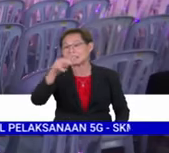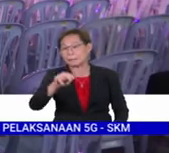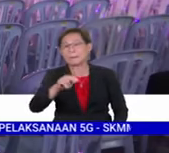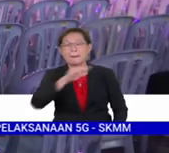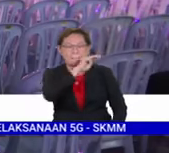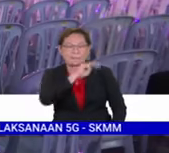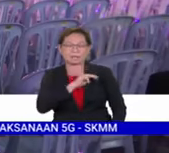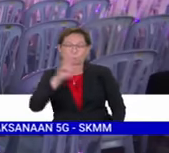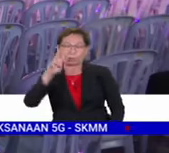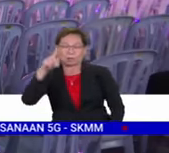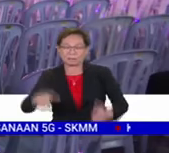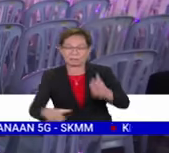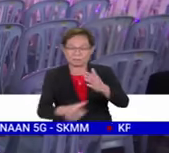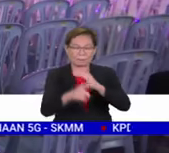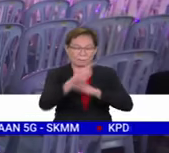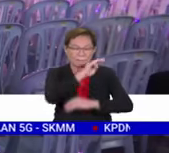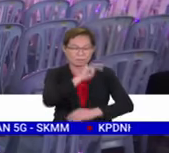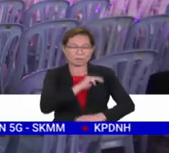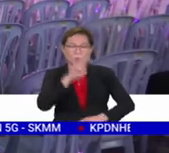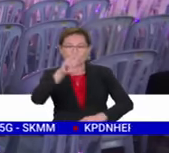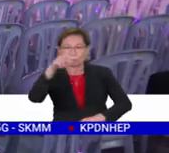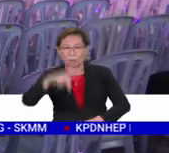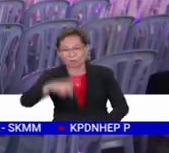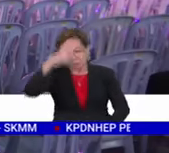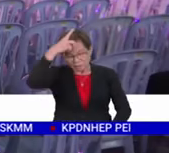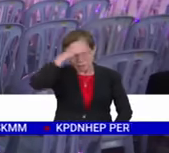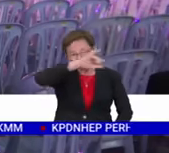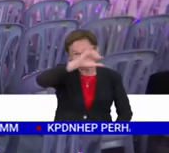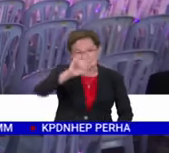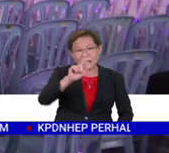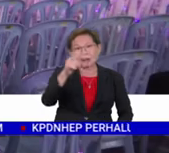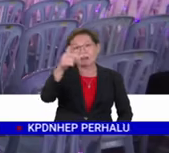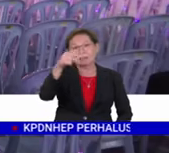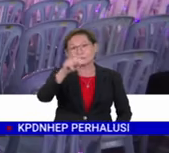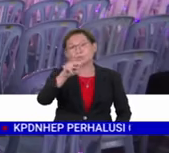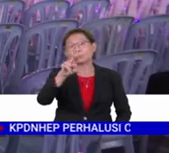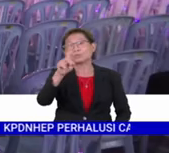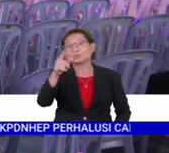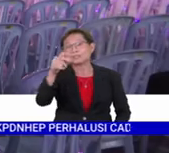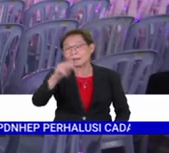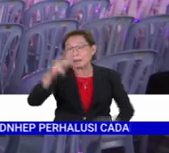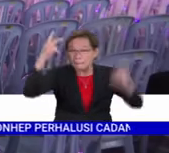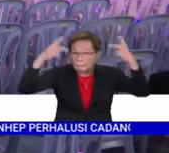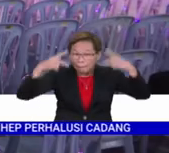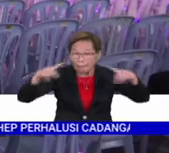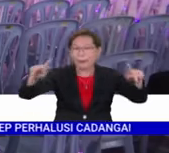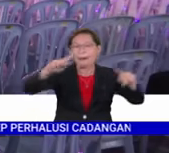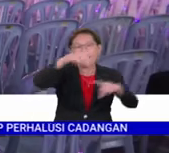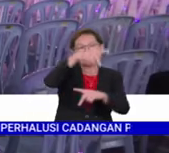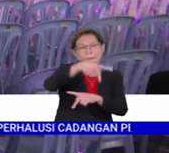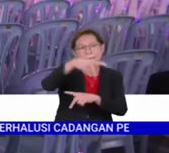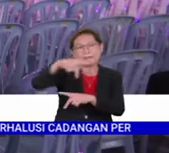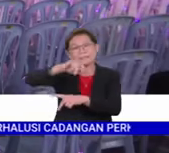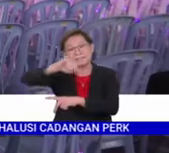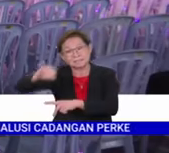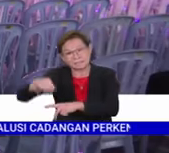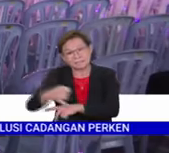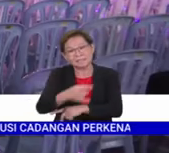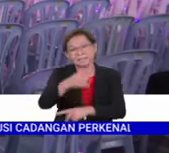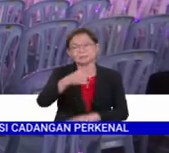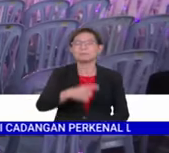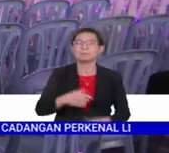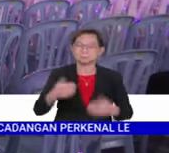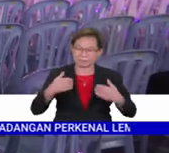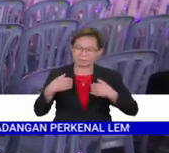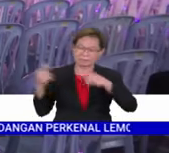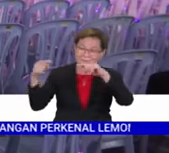Persekutuan, Timbalan Menteri Wilayah Persekutuan Datuk Seri Jalaluddin Alias serta Presiden Perbadanan Putrajaya iaitu Datuk Fadlun Mat